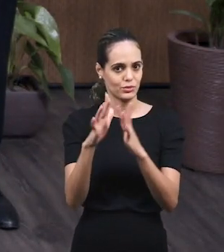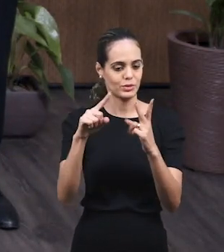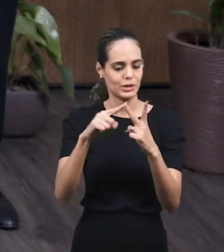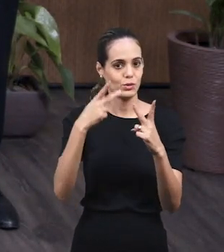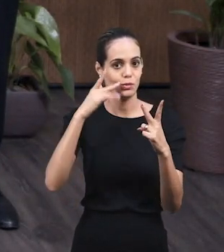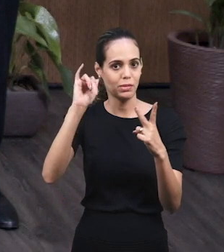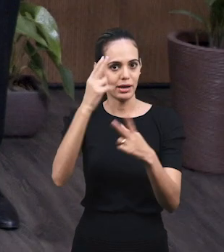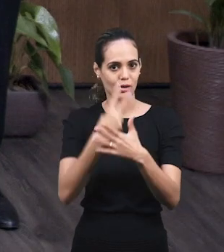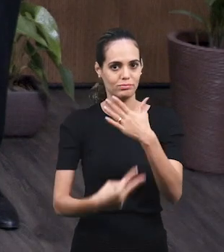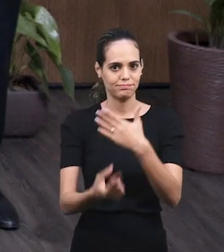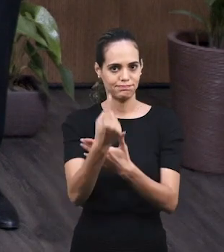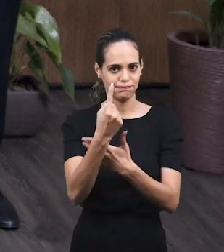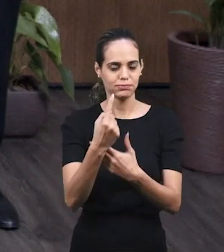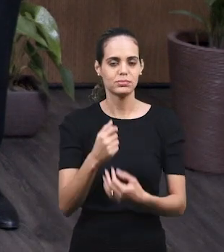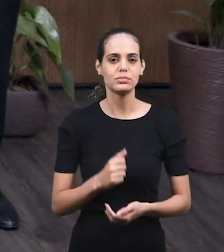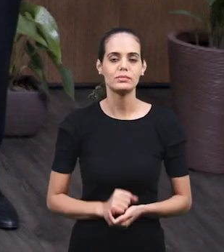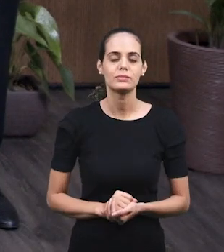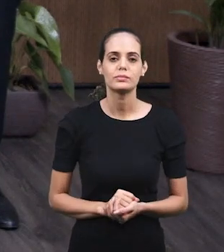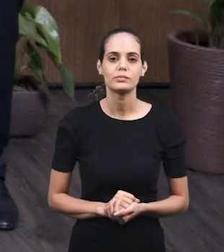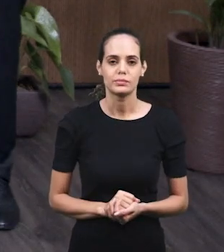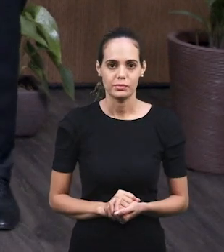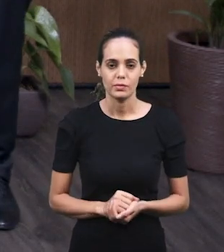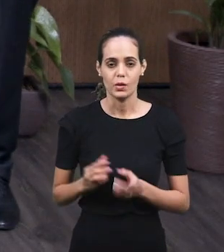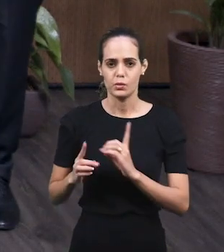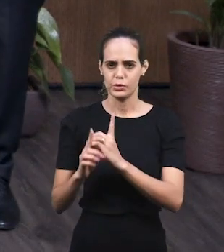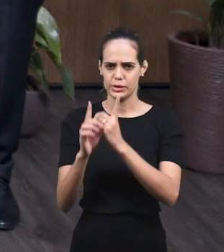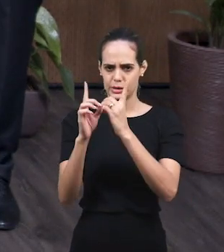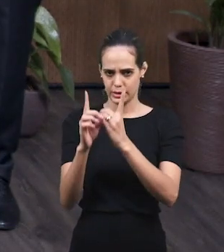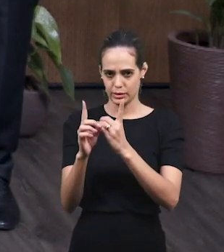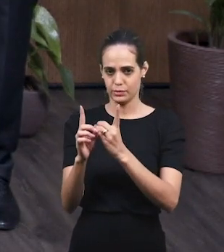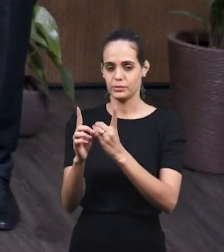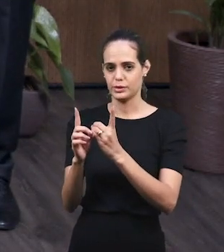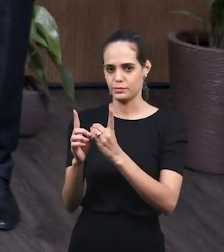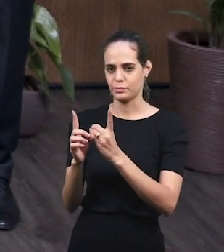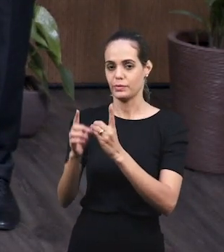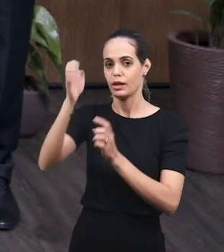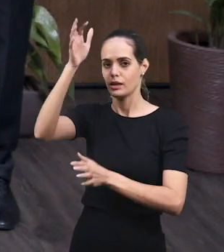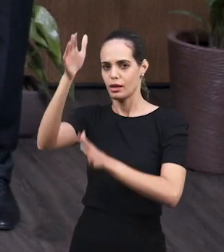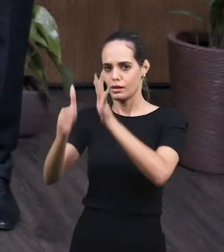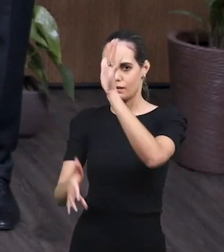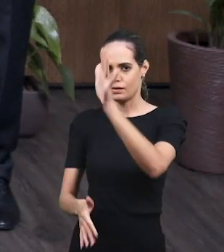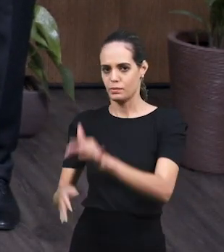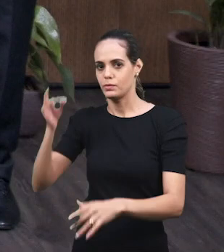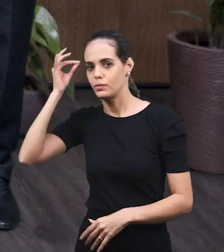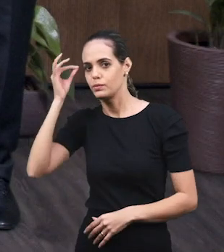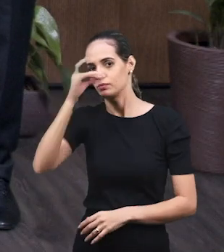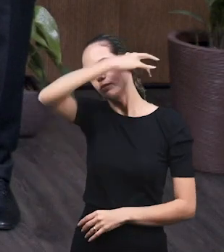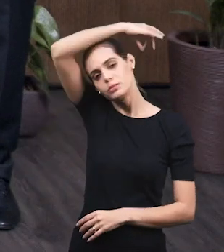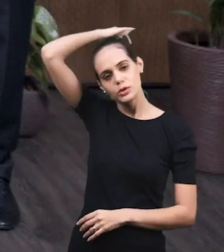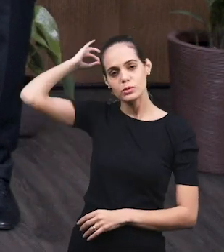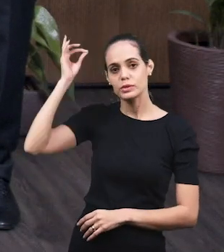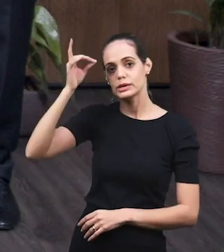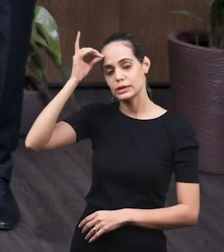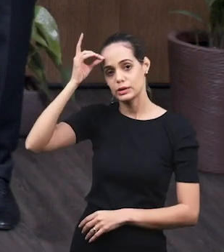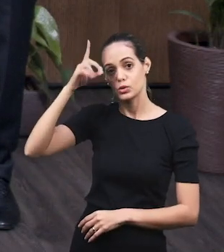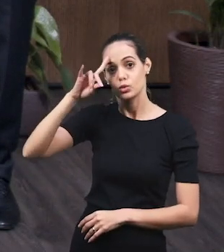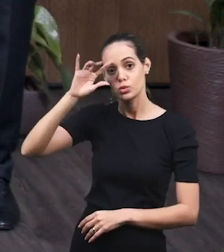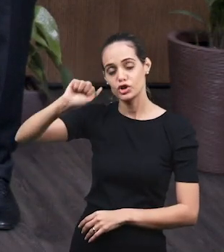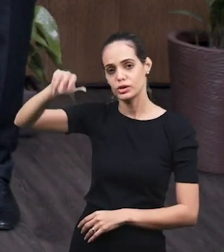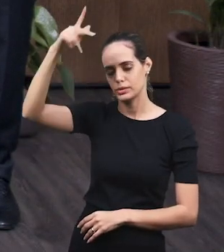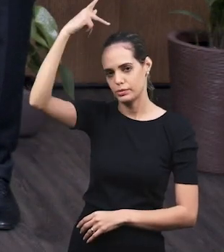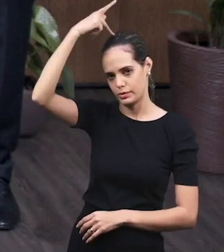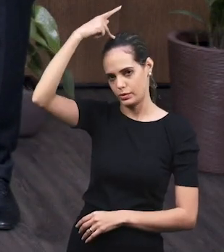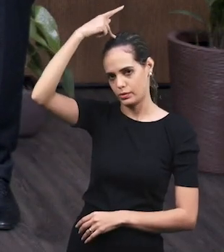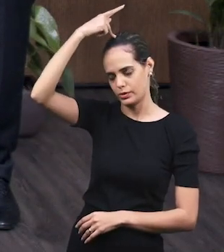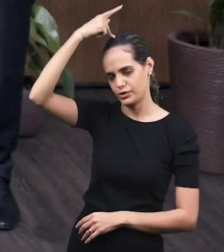Père. Les disciples se sont aperçus, ont reçu le Saint-Esprit le jour de la